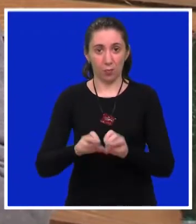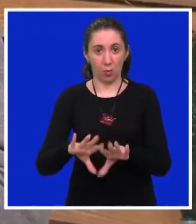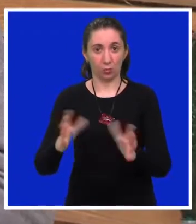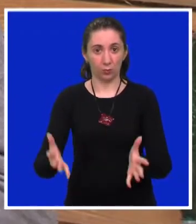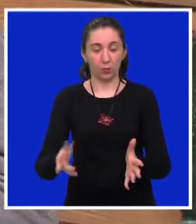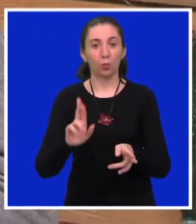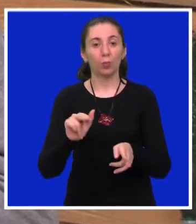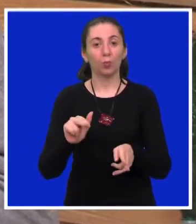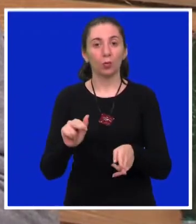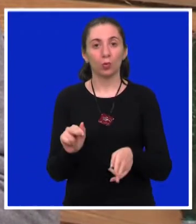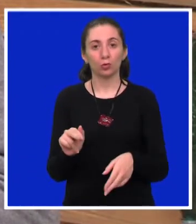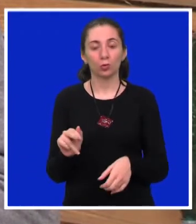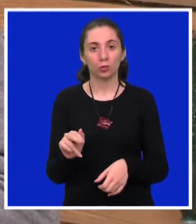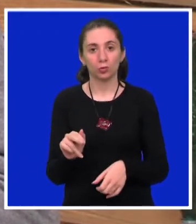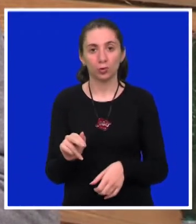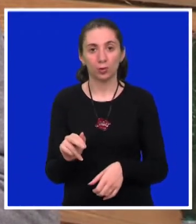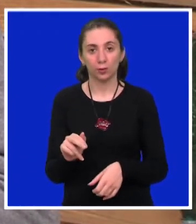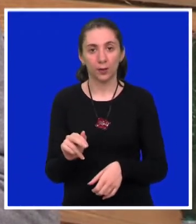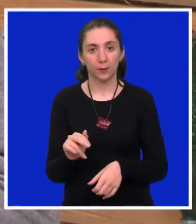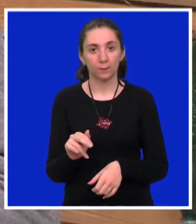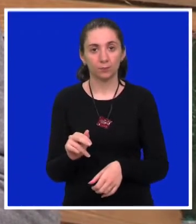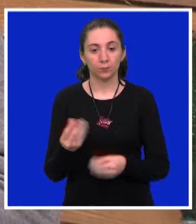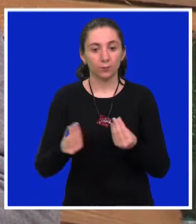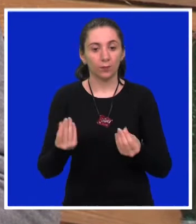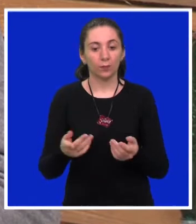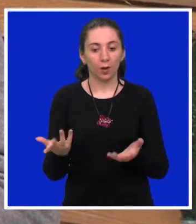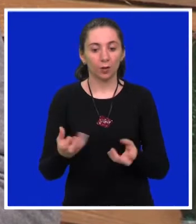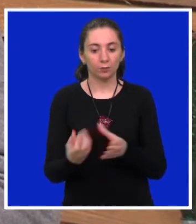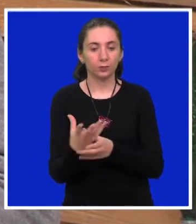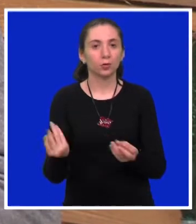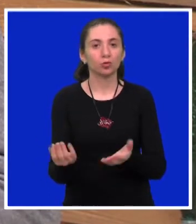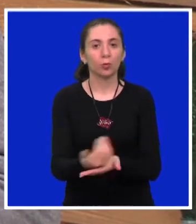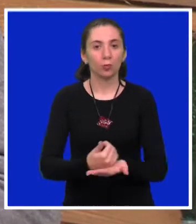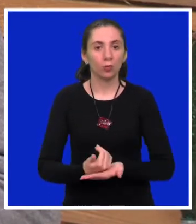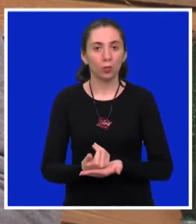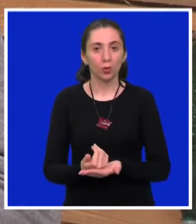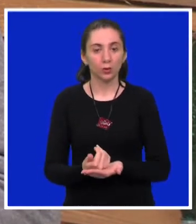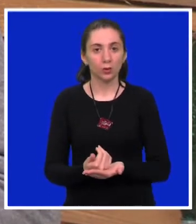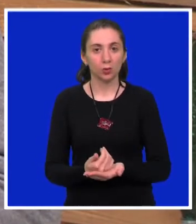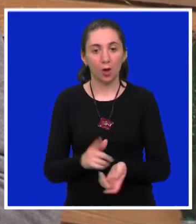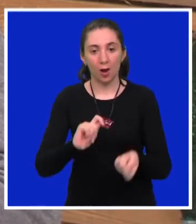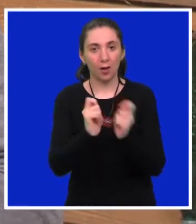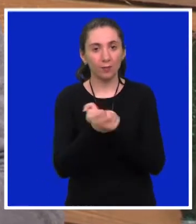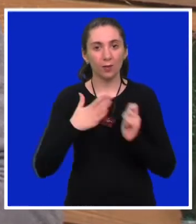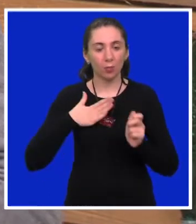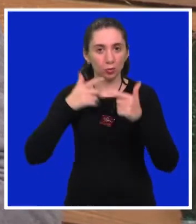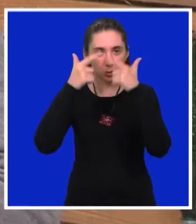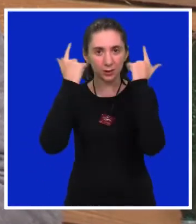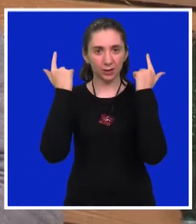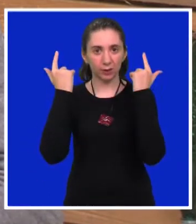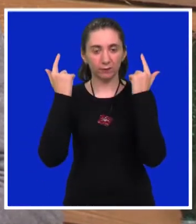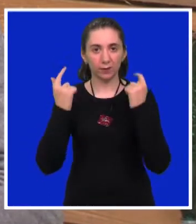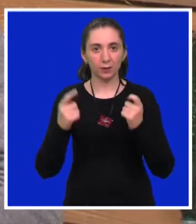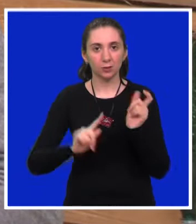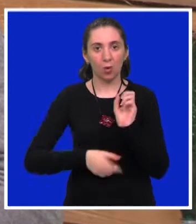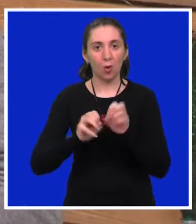jeli, može biti i nešto korisno u konačnici, ali da mijenjamo tu svijest